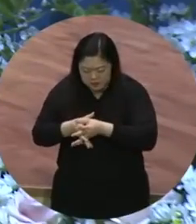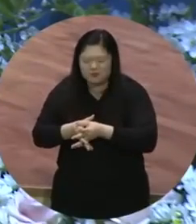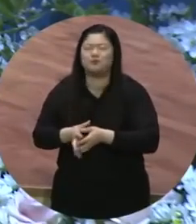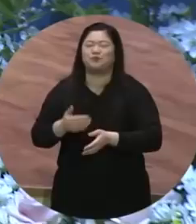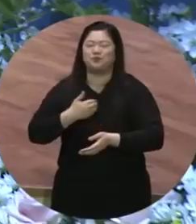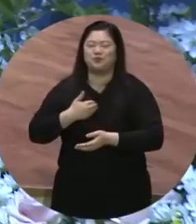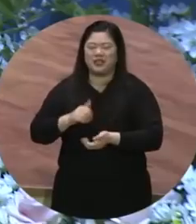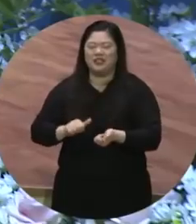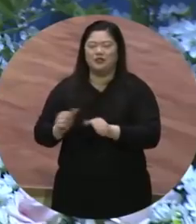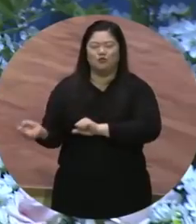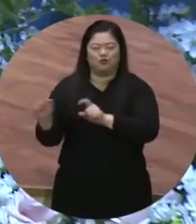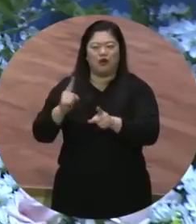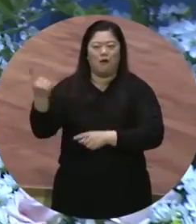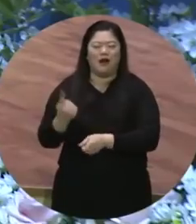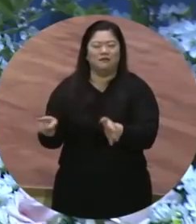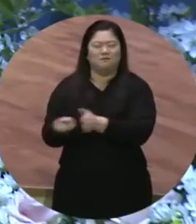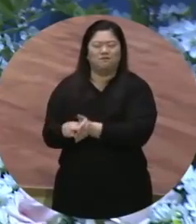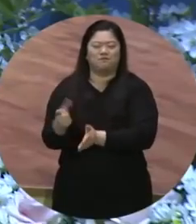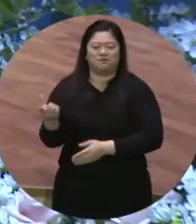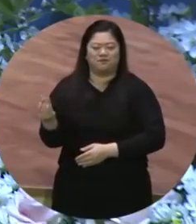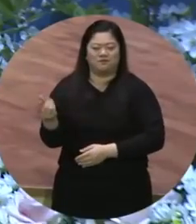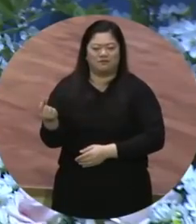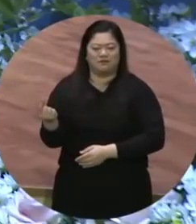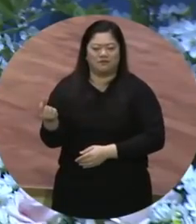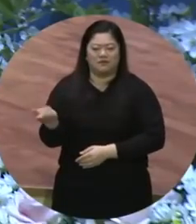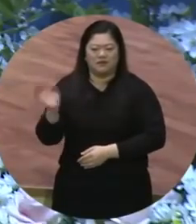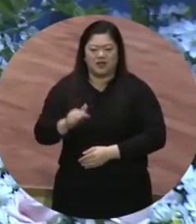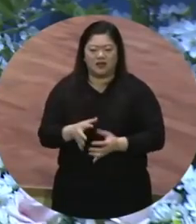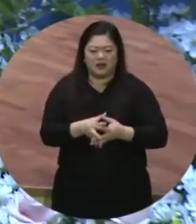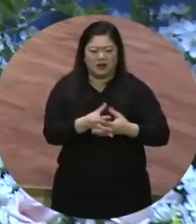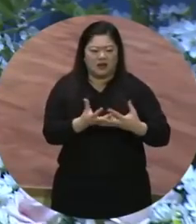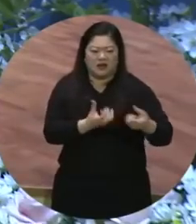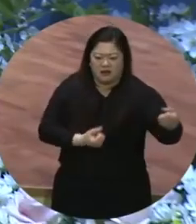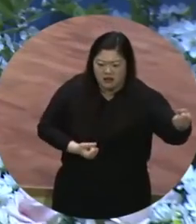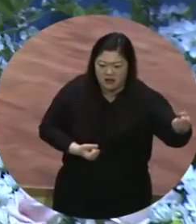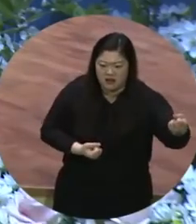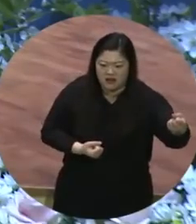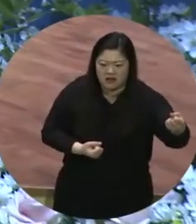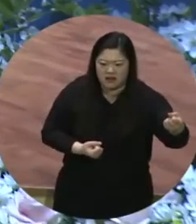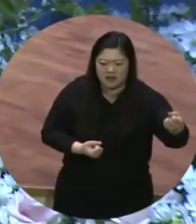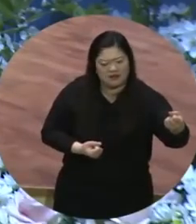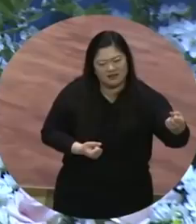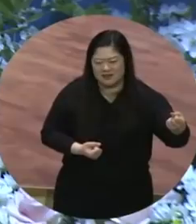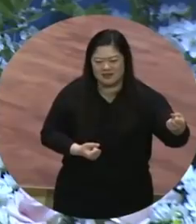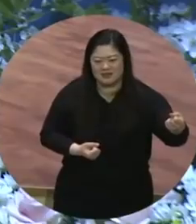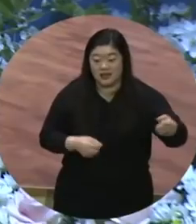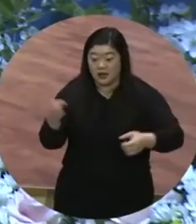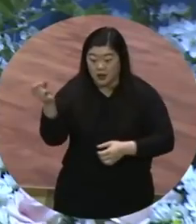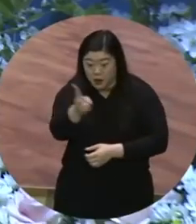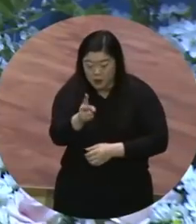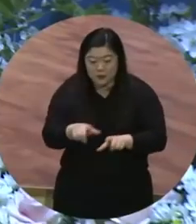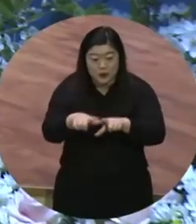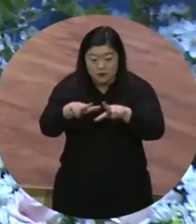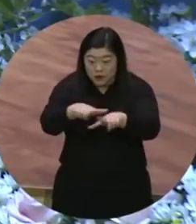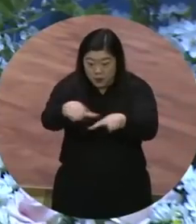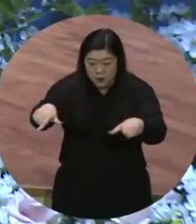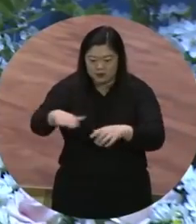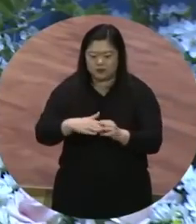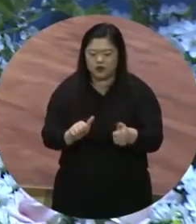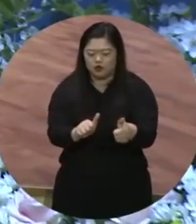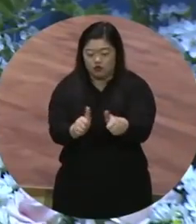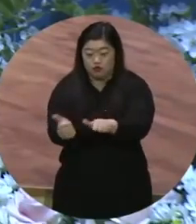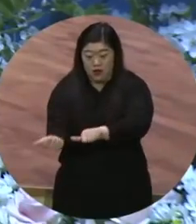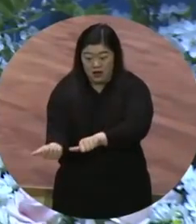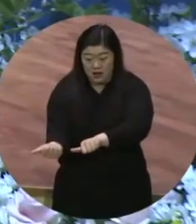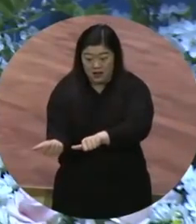죽음이 없다. 그리스도와 함께 사는 사람 죽는다는 것이 없다. 자는 것이다. 영생하는 것이다.